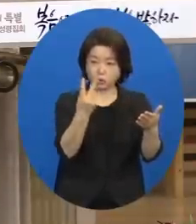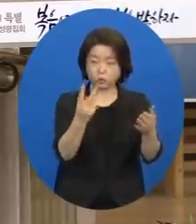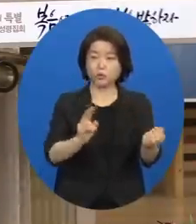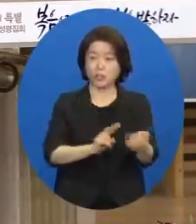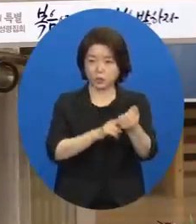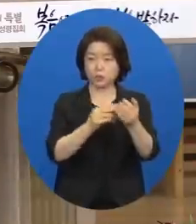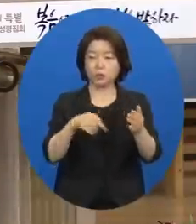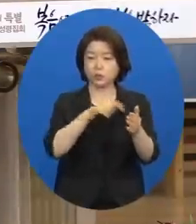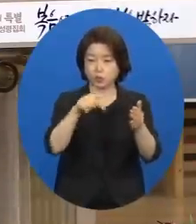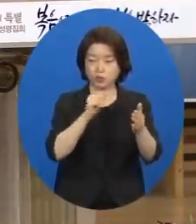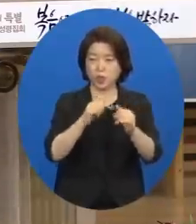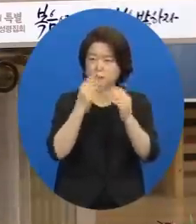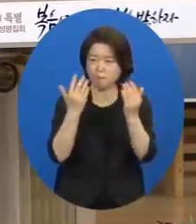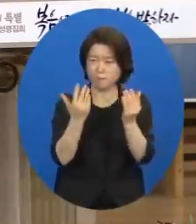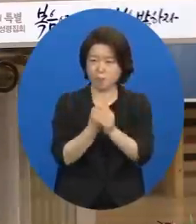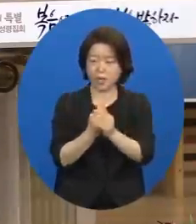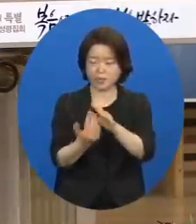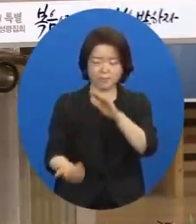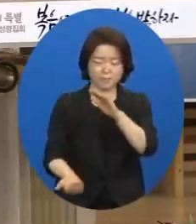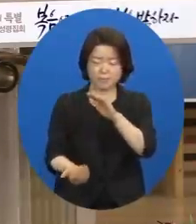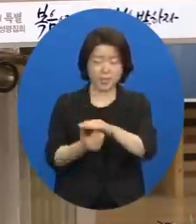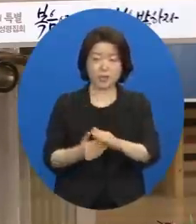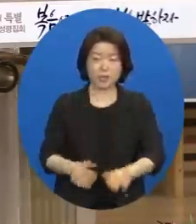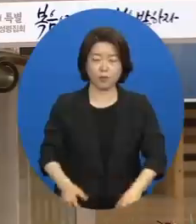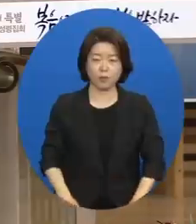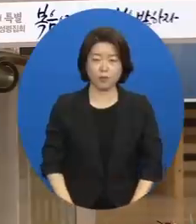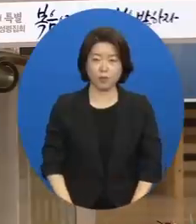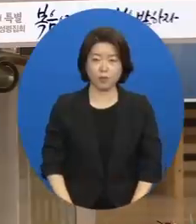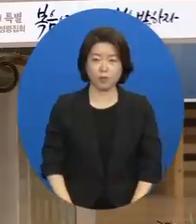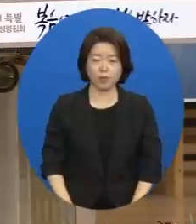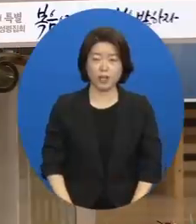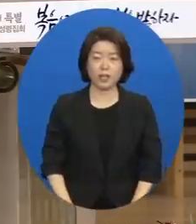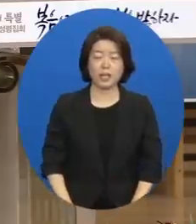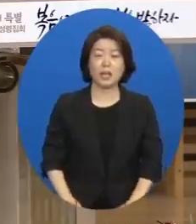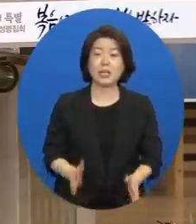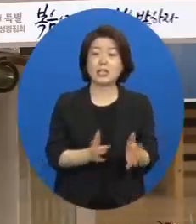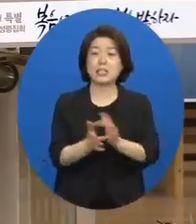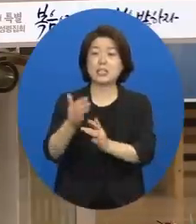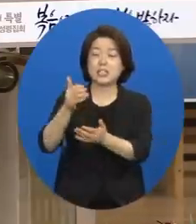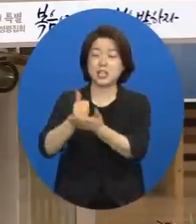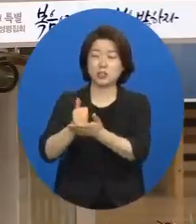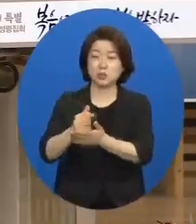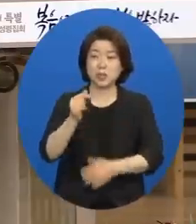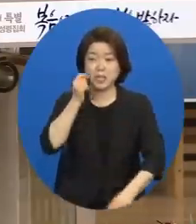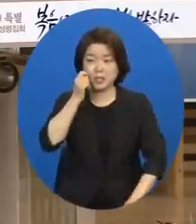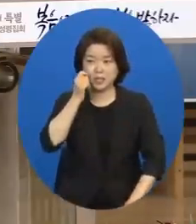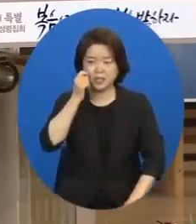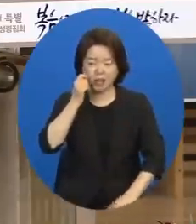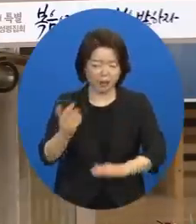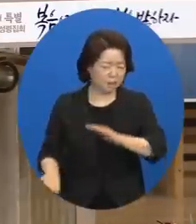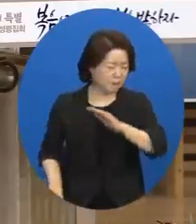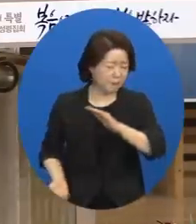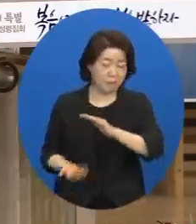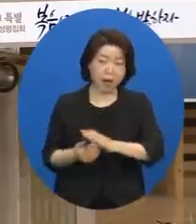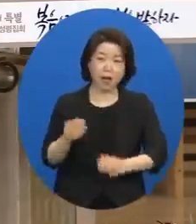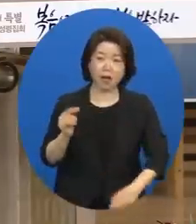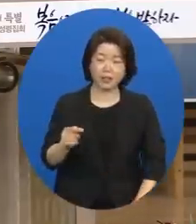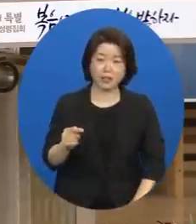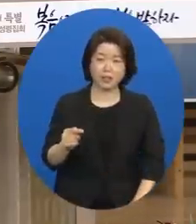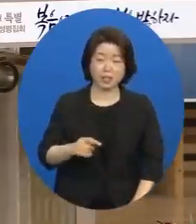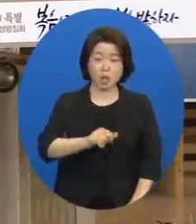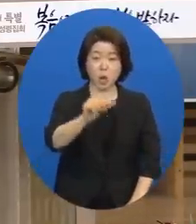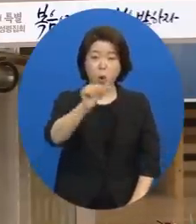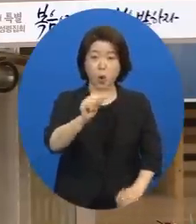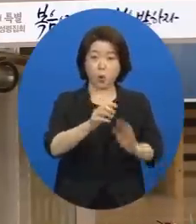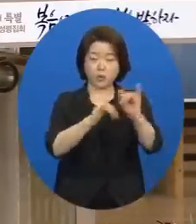중에 그게 완전히 클라이막스입니다. 예수님의 인기가 하늘에 충천했어요. 이 충격적인 5천명이